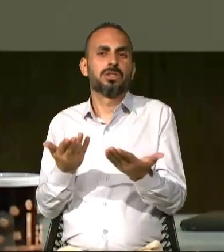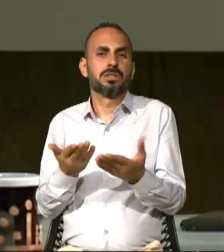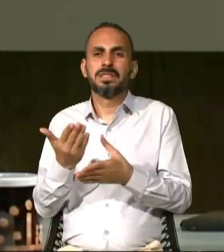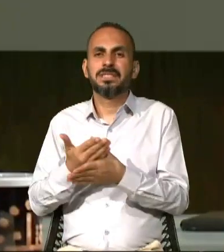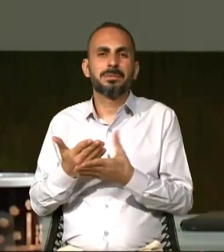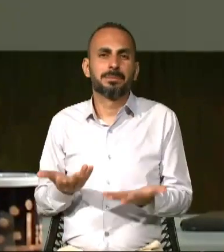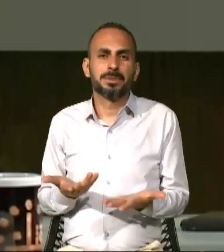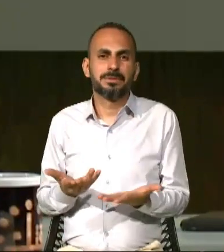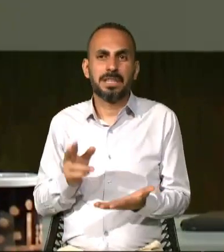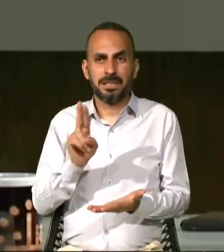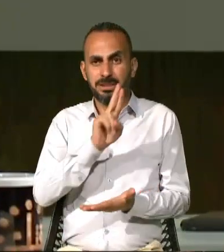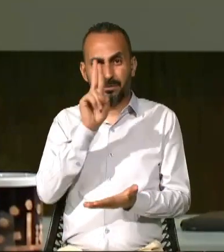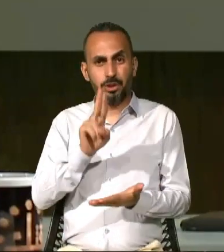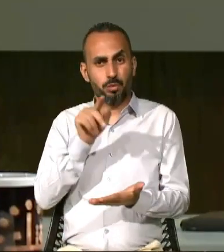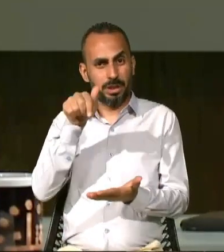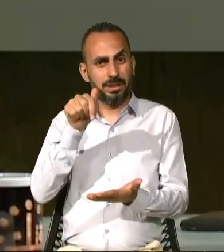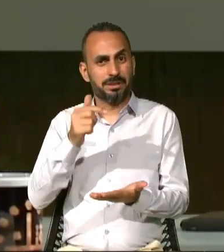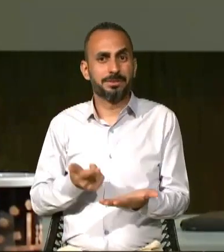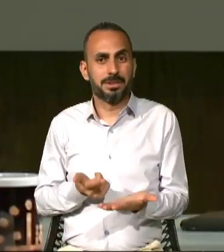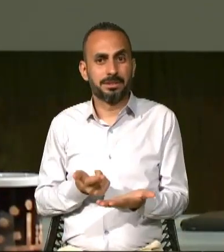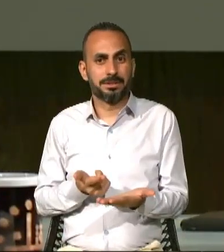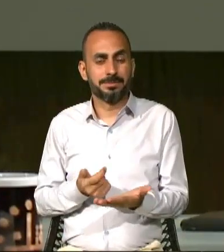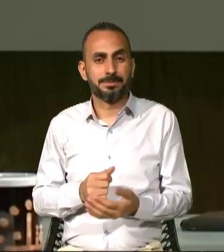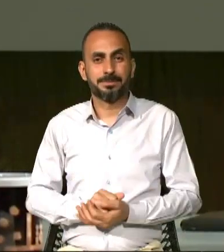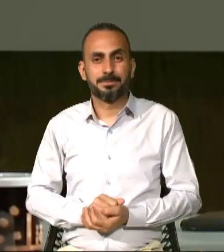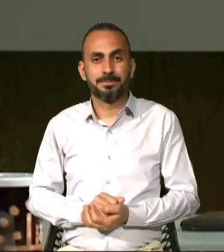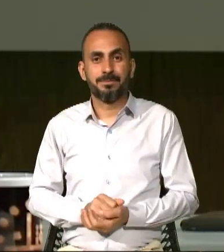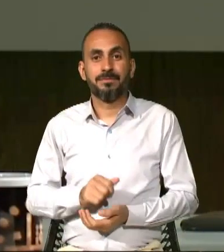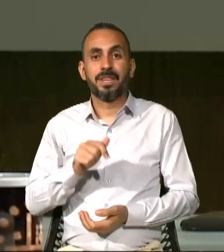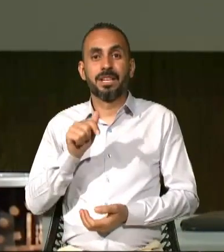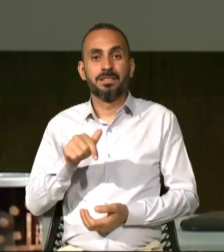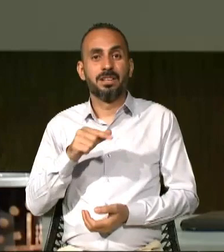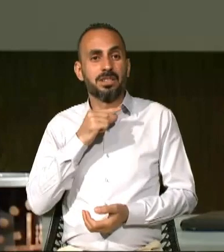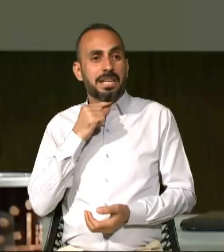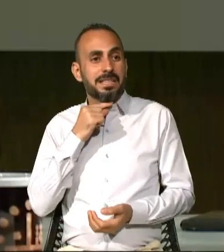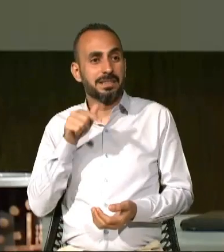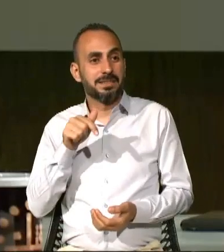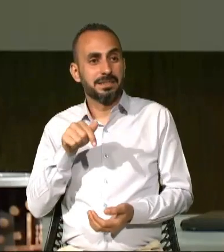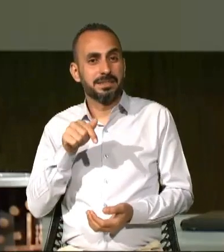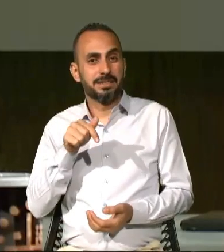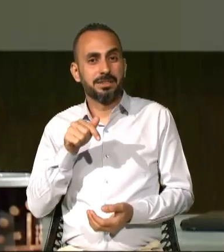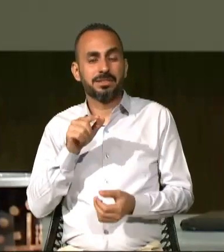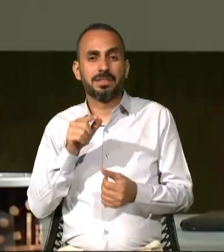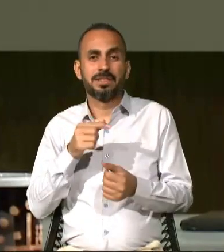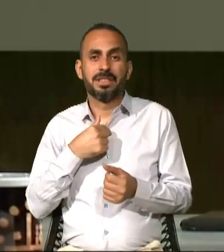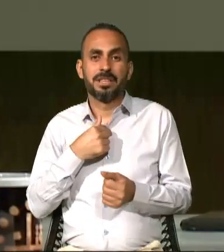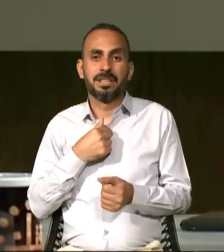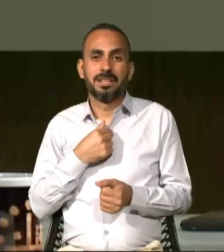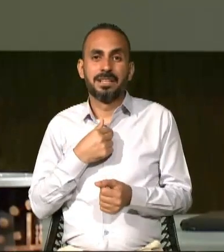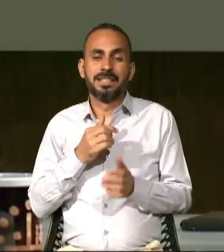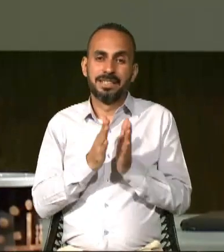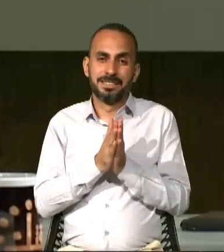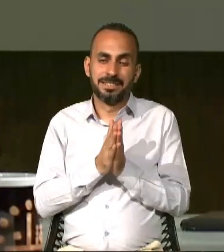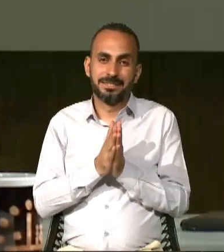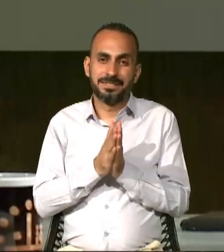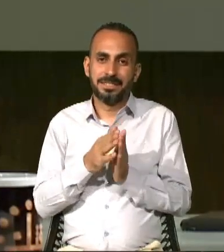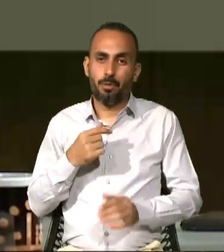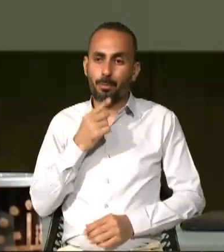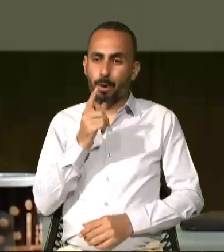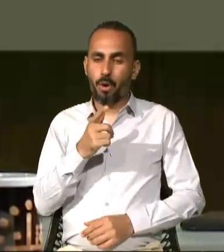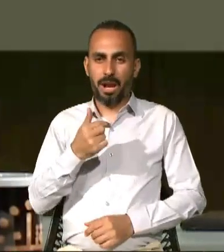هتسالوا السؤال ده. انا يمكن يا ابونا شوف حضرتك، وانا اسف من كلمه انا،